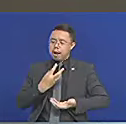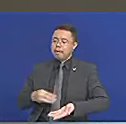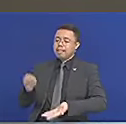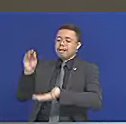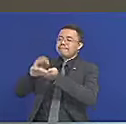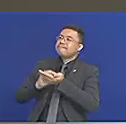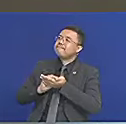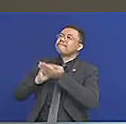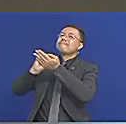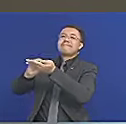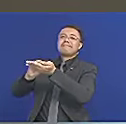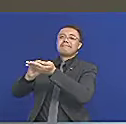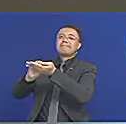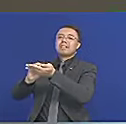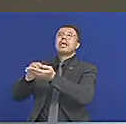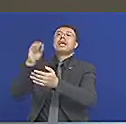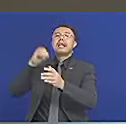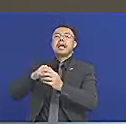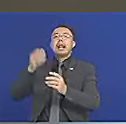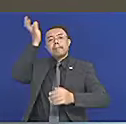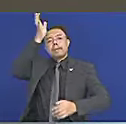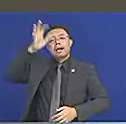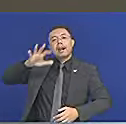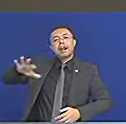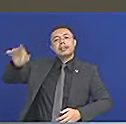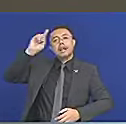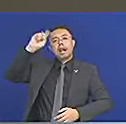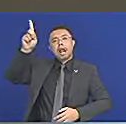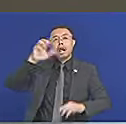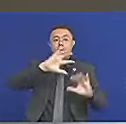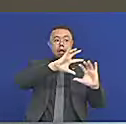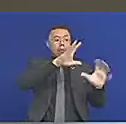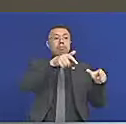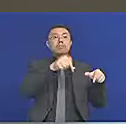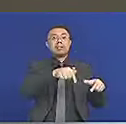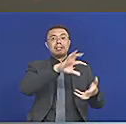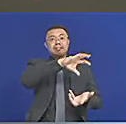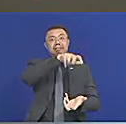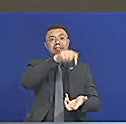kita ada di dalam kerajaan Allah. Bumi ini sudah